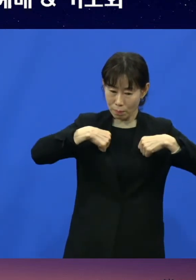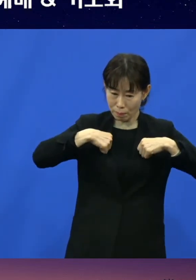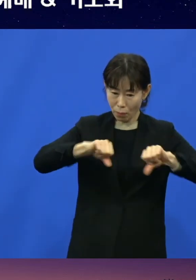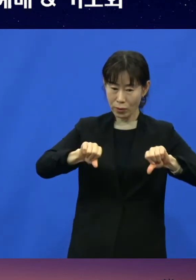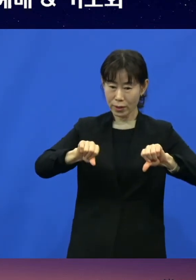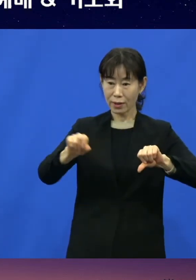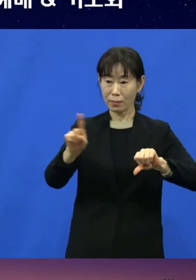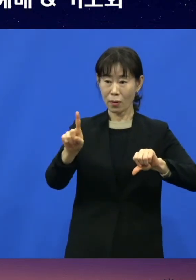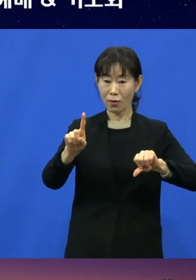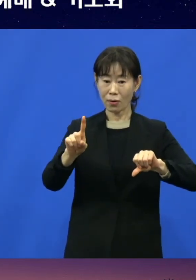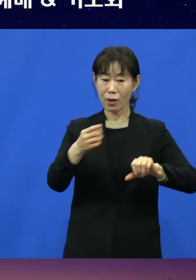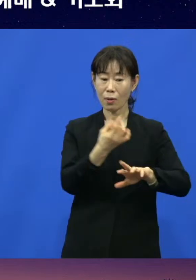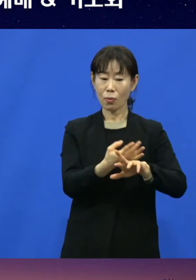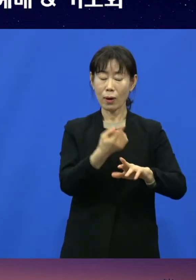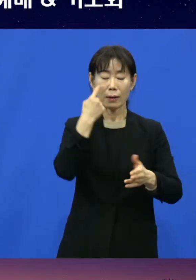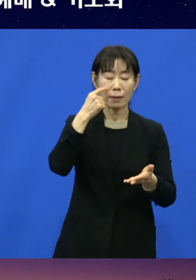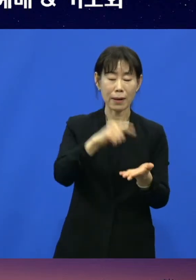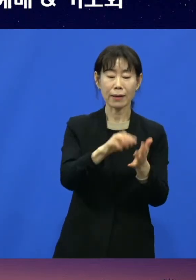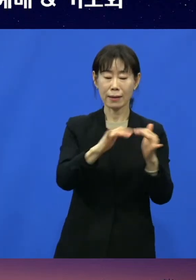거예요.